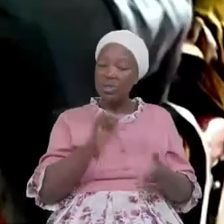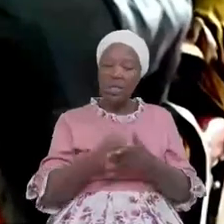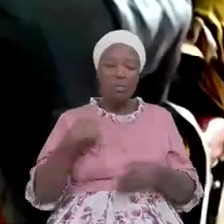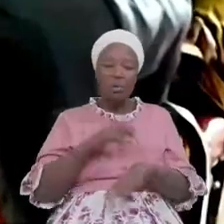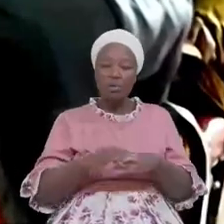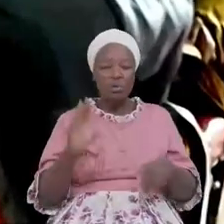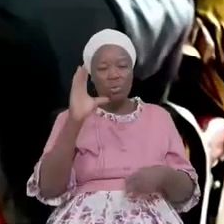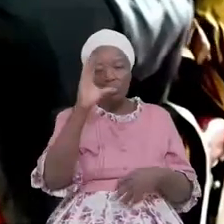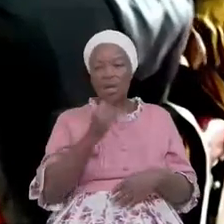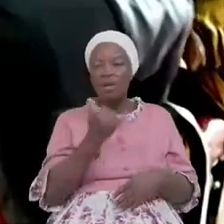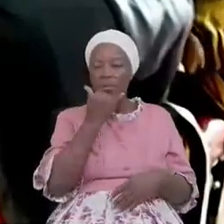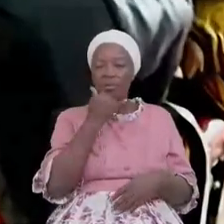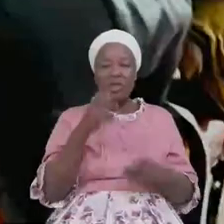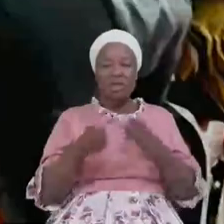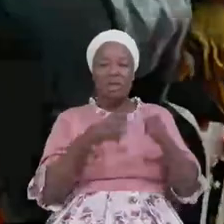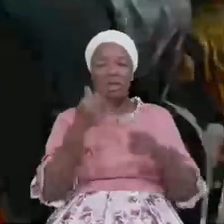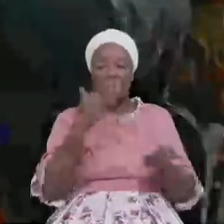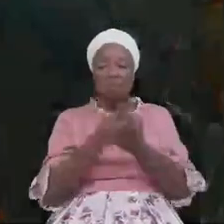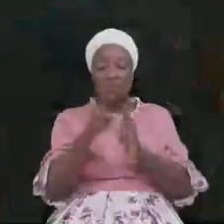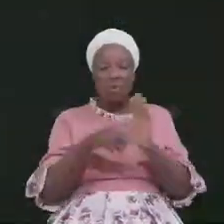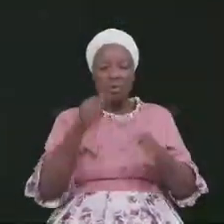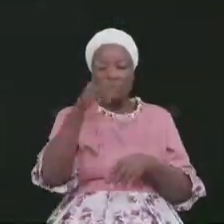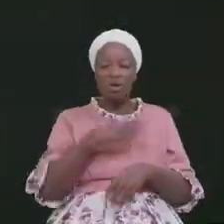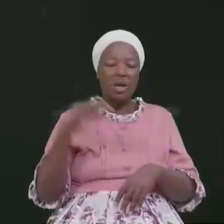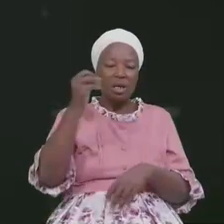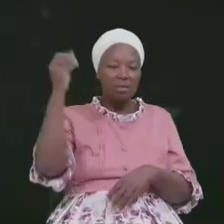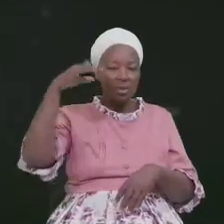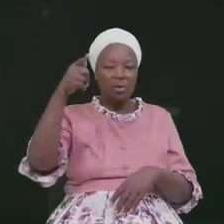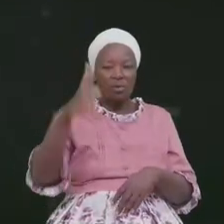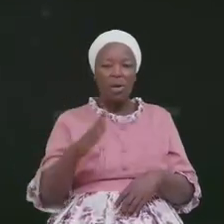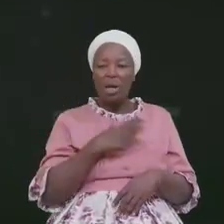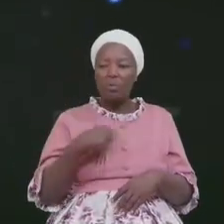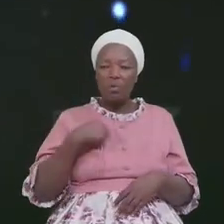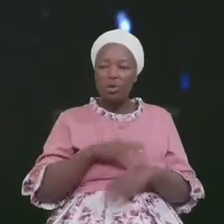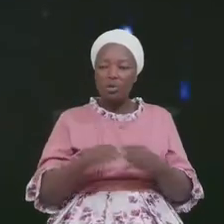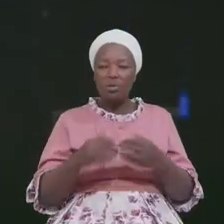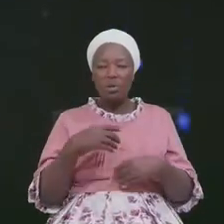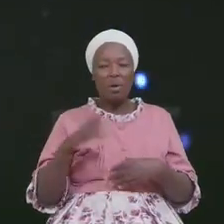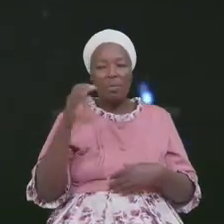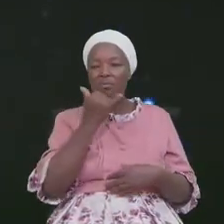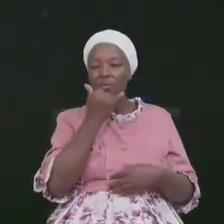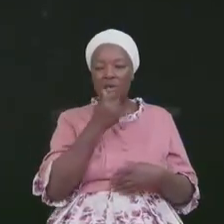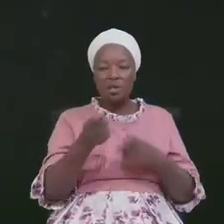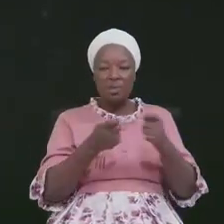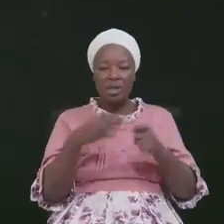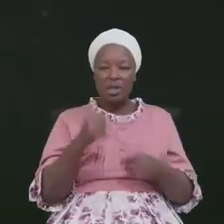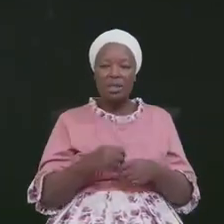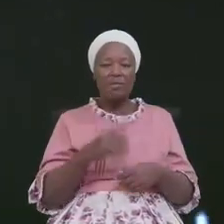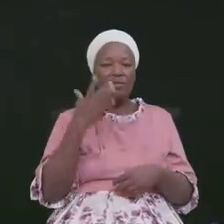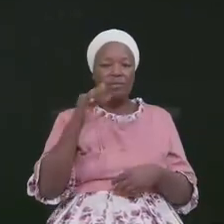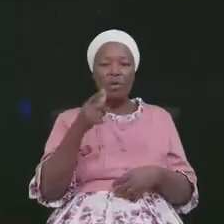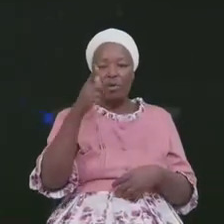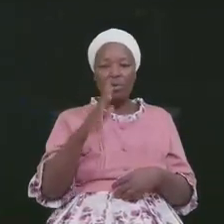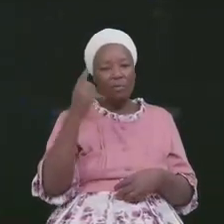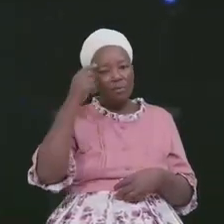la bonté de Dieu, la grâce de Dieu, que nous ne gérons pas mal la faveur de Dieu dans nos vies.